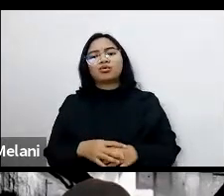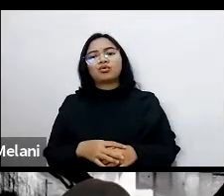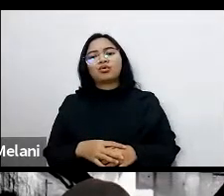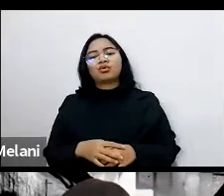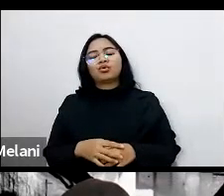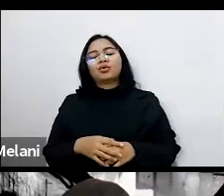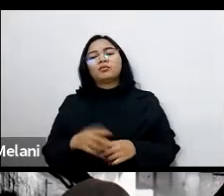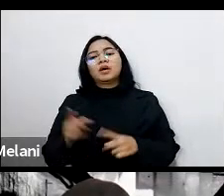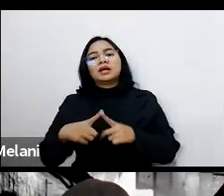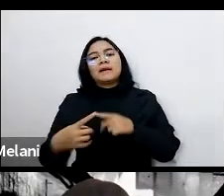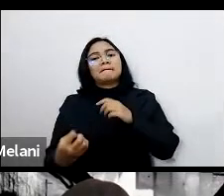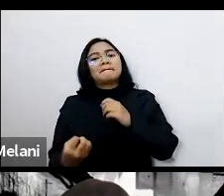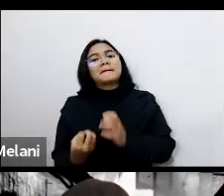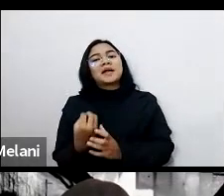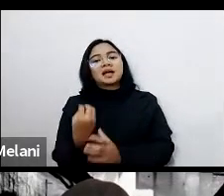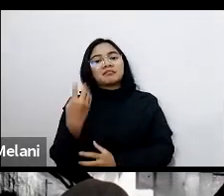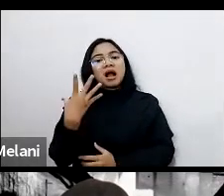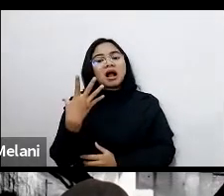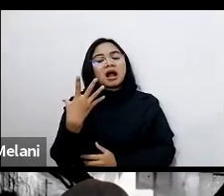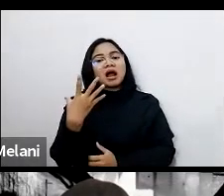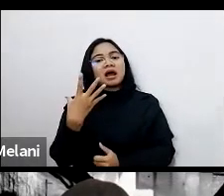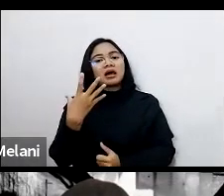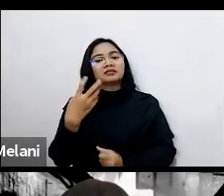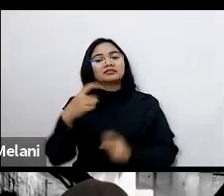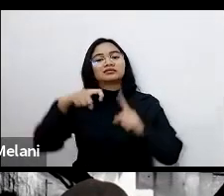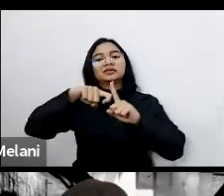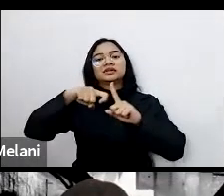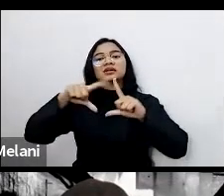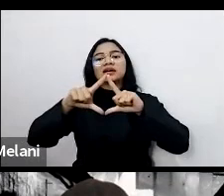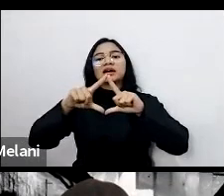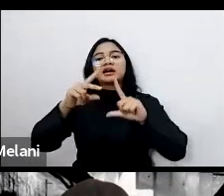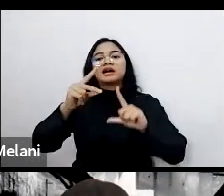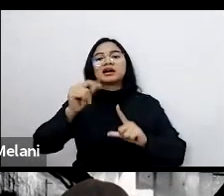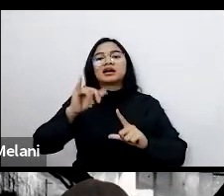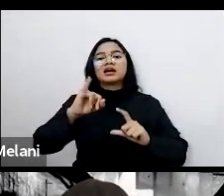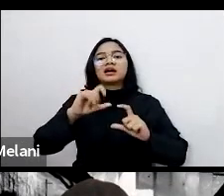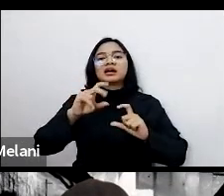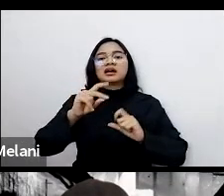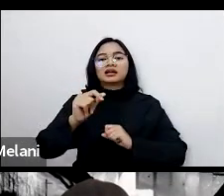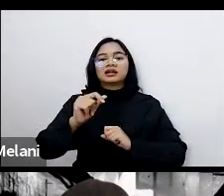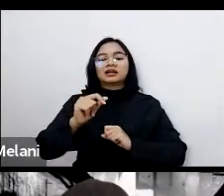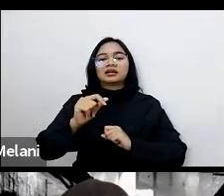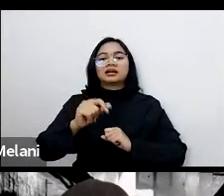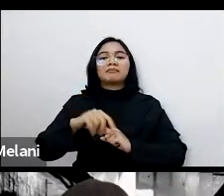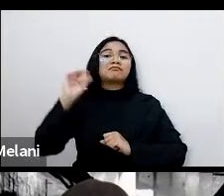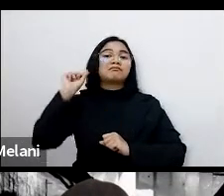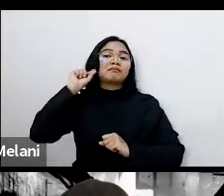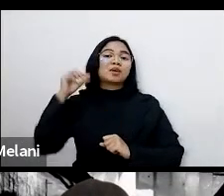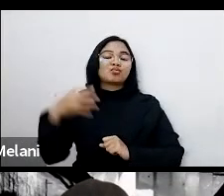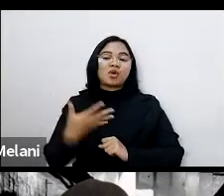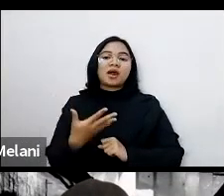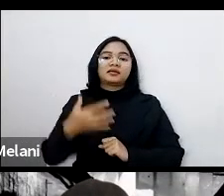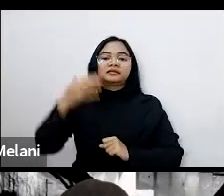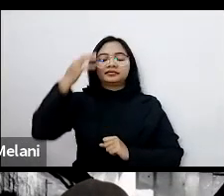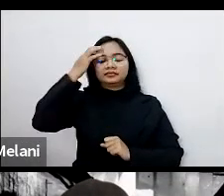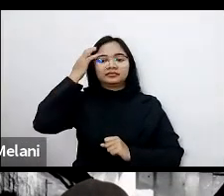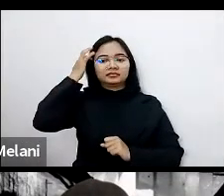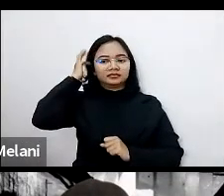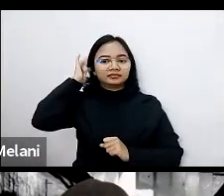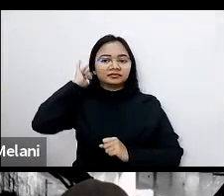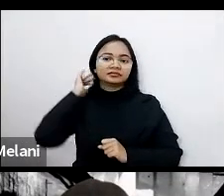perkembangan karir dari si aktivis atau akademisi perempuan ini. Baik, saya akan ke Mbak